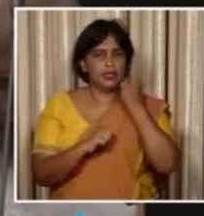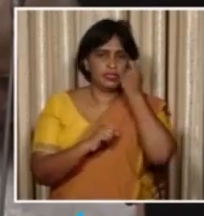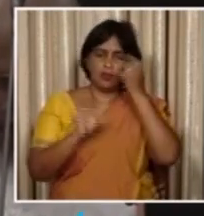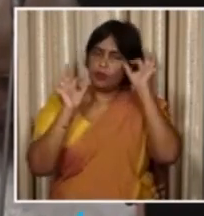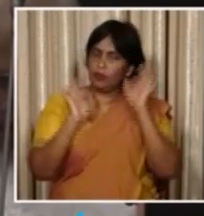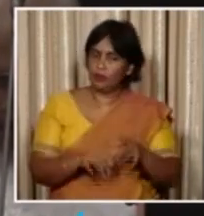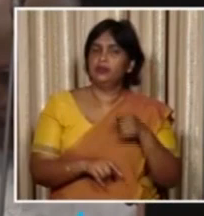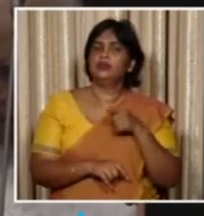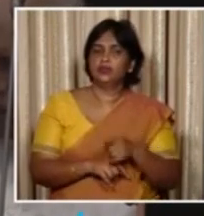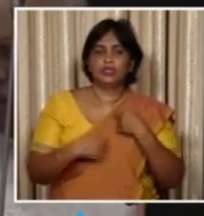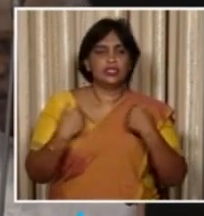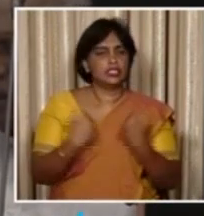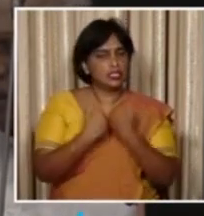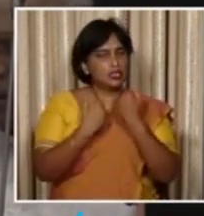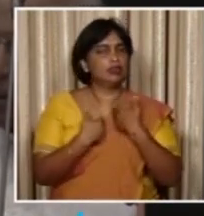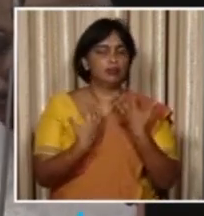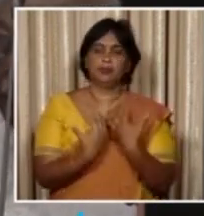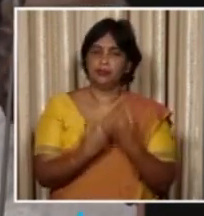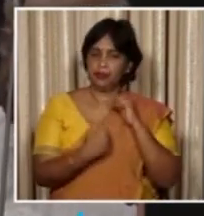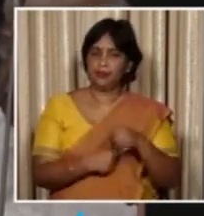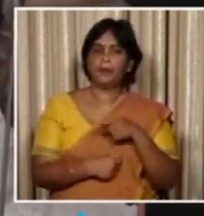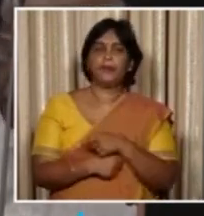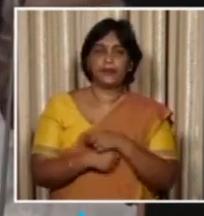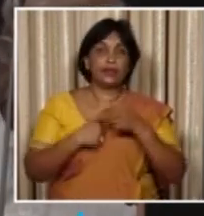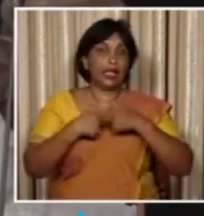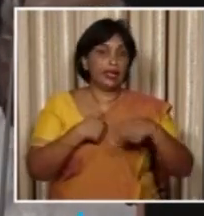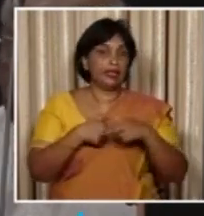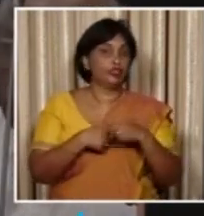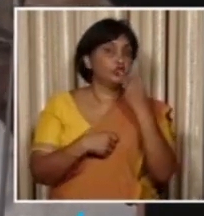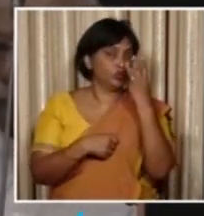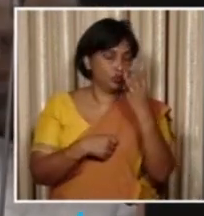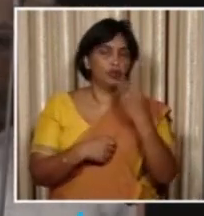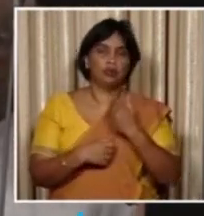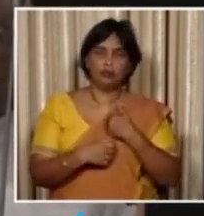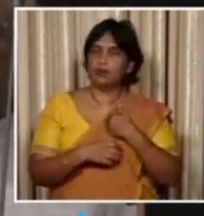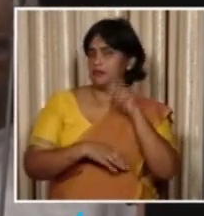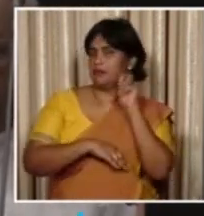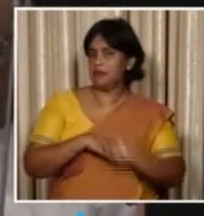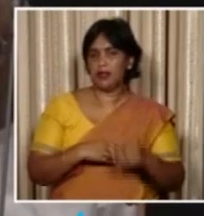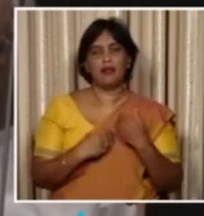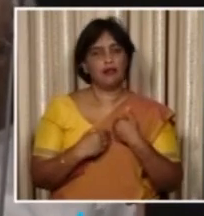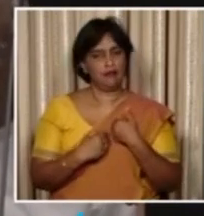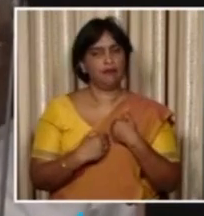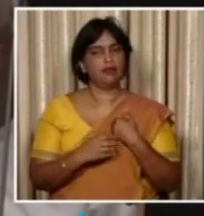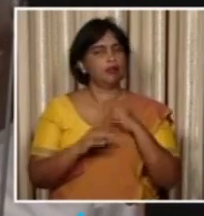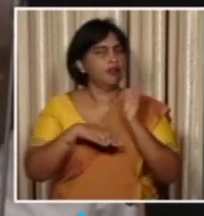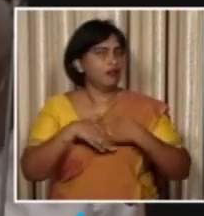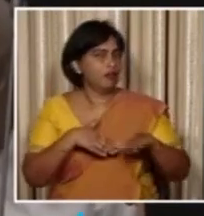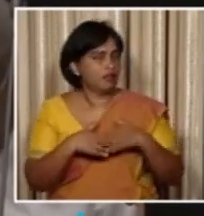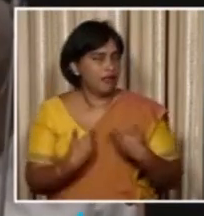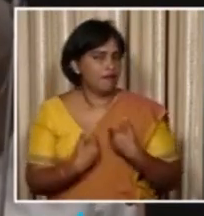ನೆತಿವ ಎ ಅಭಿಯೋಗ್ಯ ಮಮ್ಮ ಬಾರಗತ್ತೆ ಹೇತು ತುನಾಕುಡ ಮಟ ಸಲಸ್ಮಕ್ ತಿಬುನ ಅದ್ಯಕೀಮ್